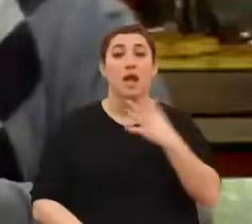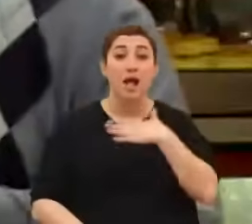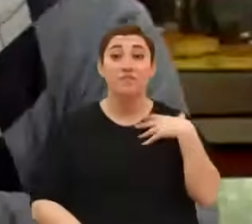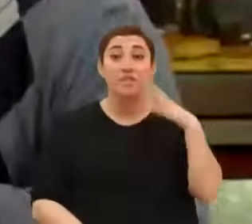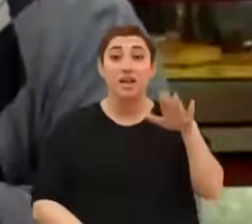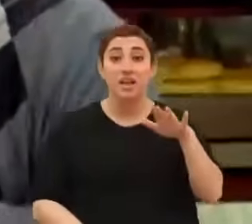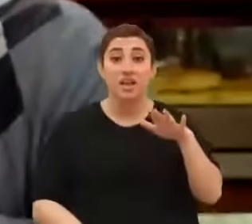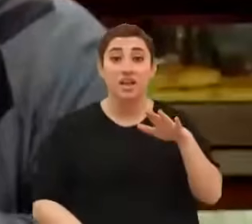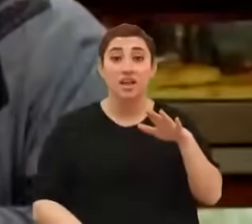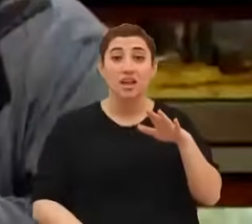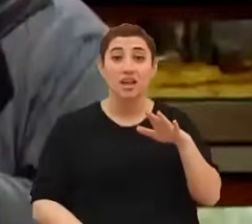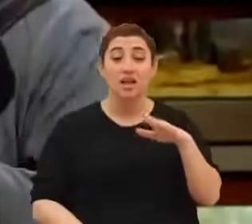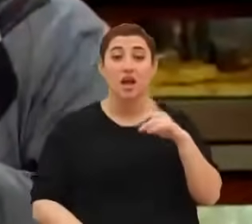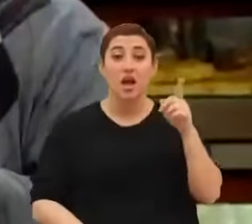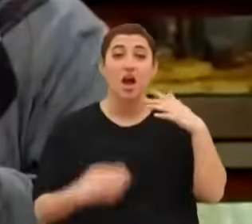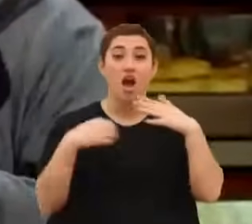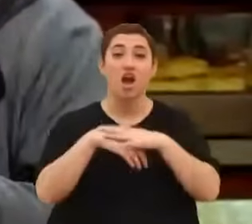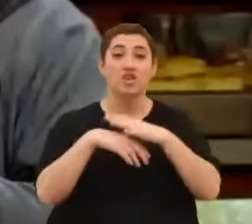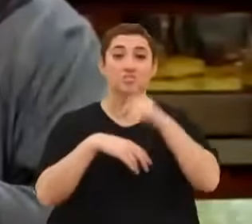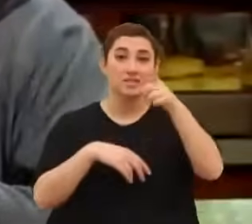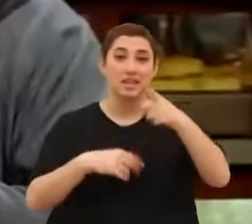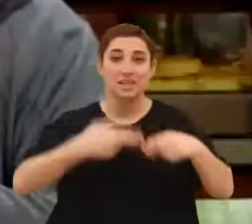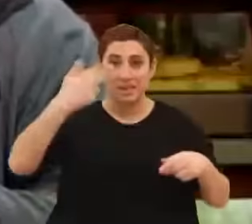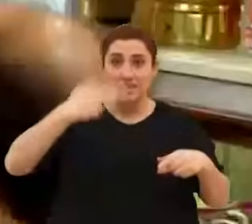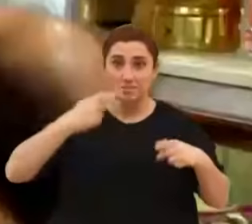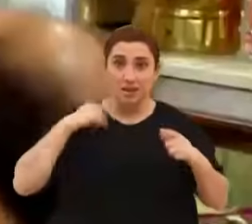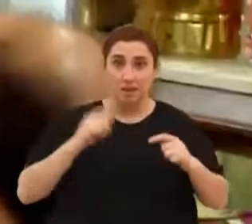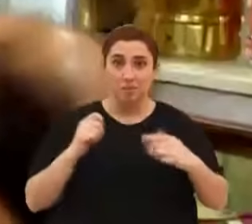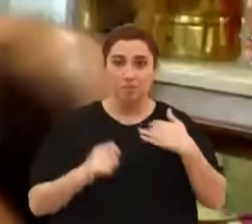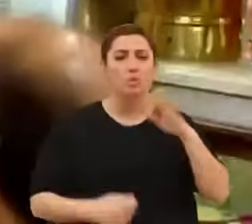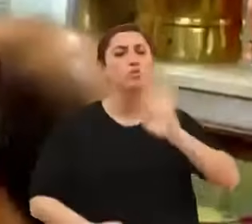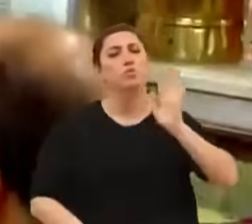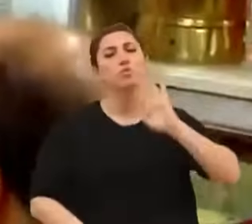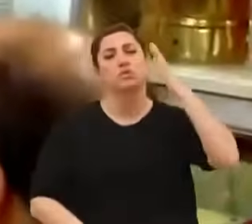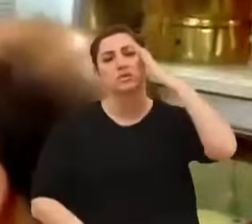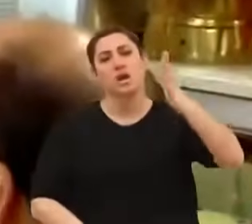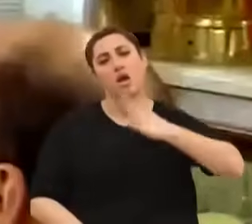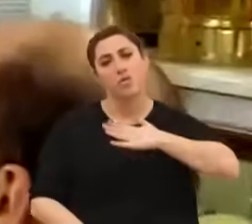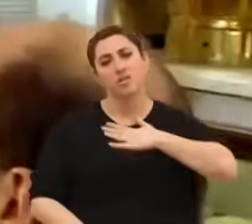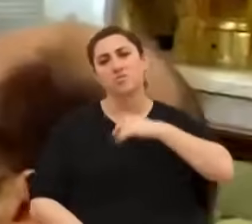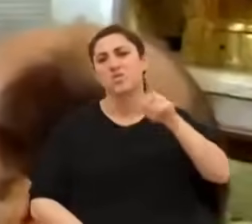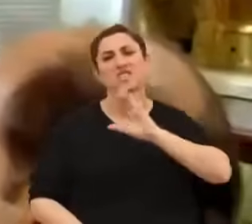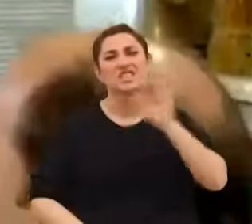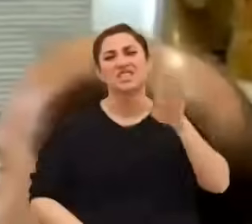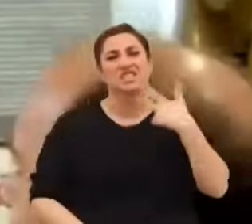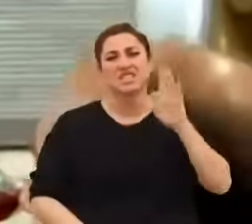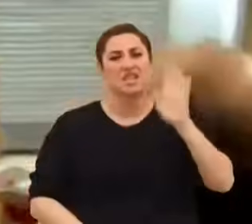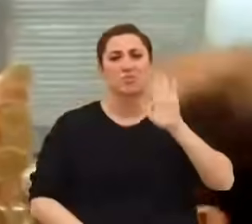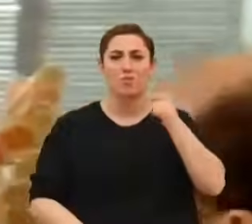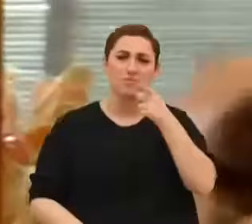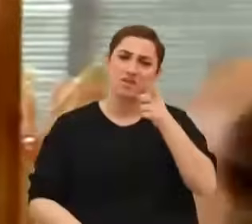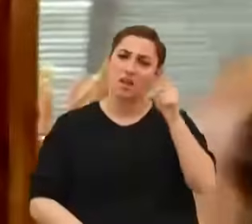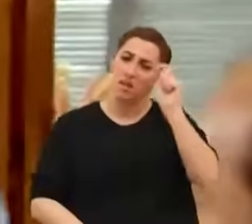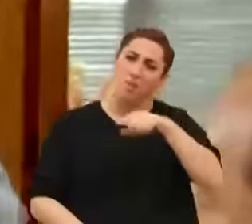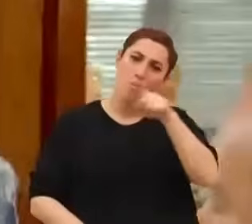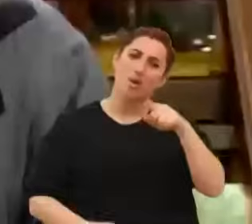Ana! Akşam senin resmini yapayım mı? Yok, yok, sağ olasın. Onu hiç istemem. Sen